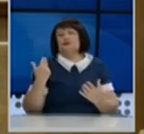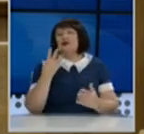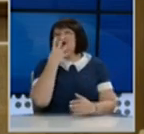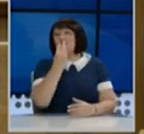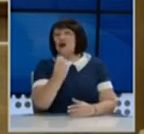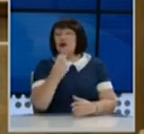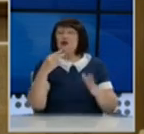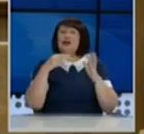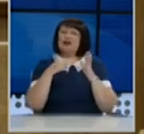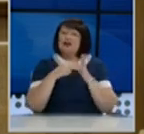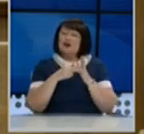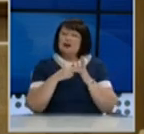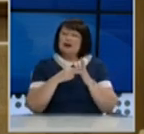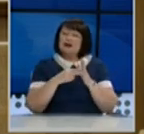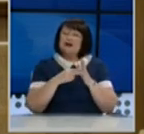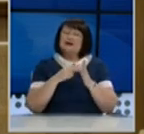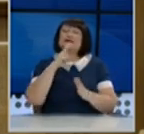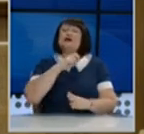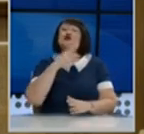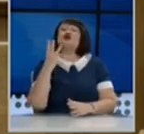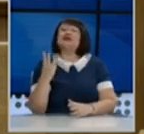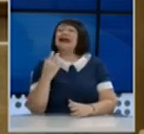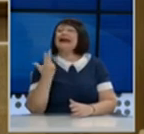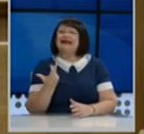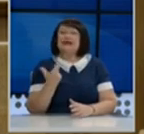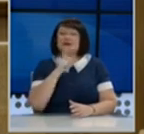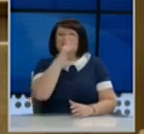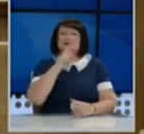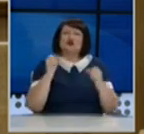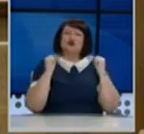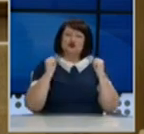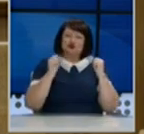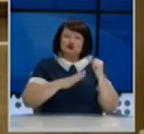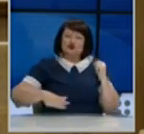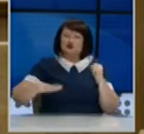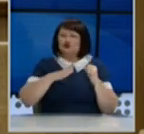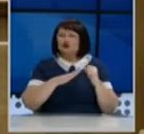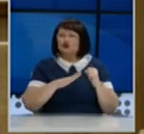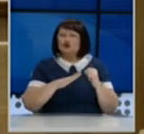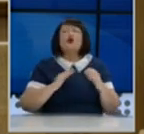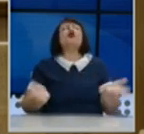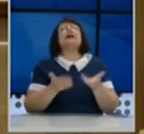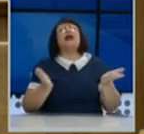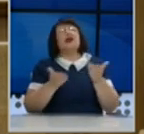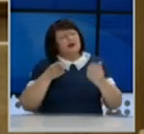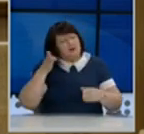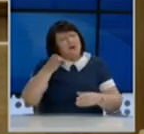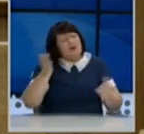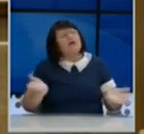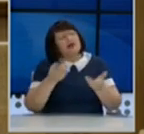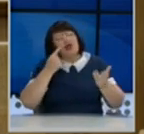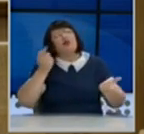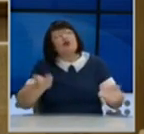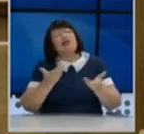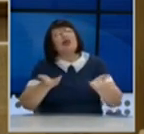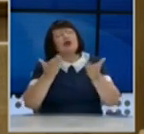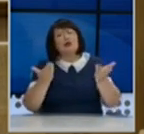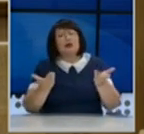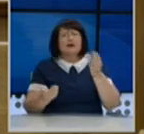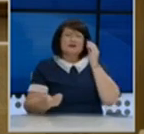Φλεβάρι του 2023 ότι ζούμε στη χώρα του πάμε κι όπου βγει, η